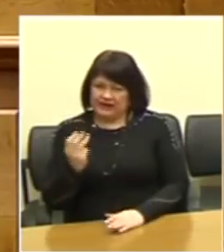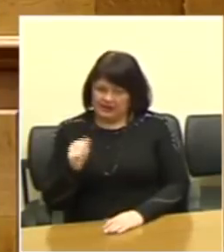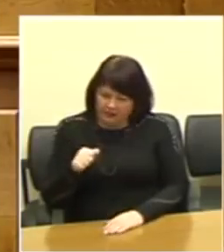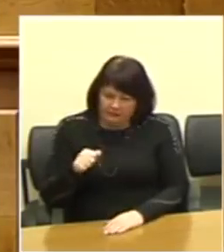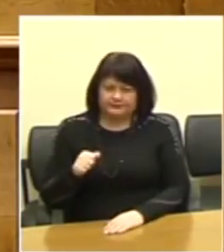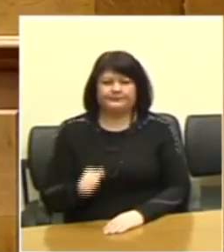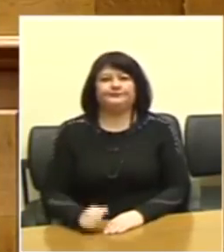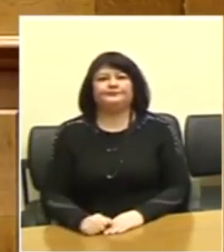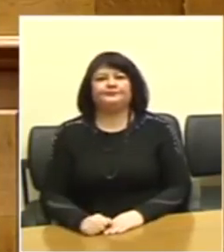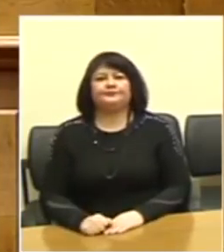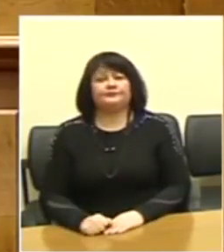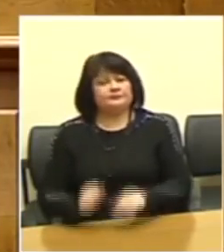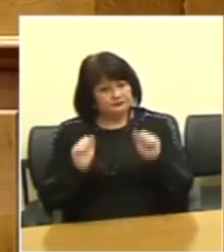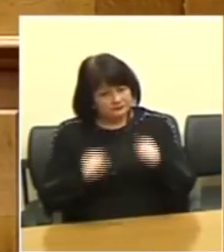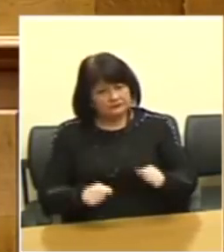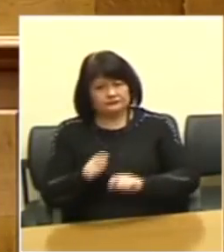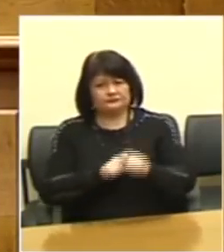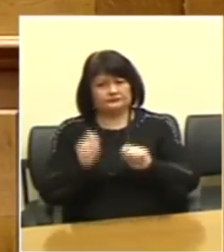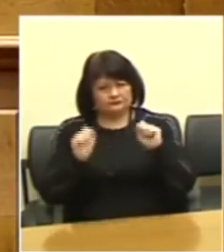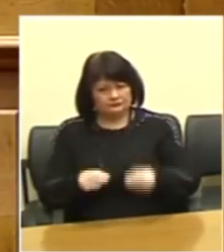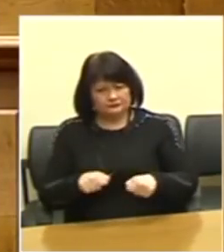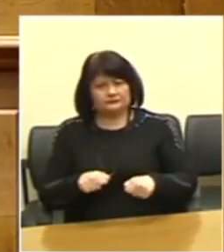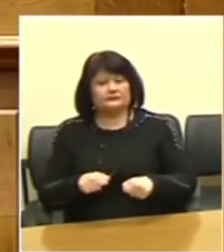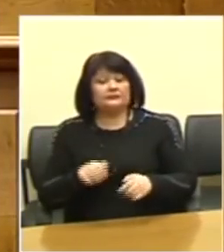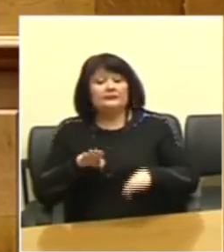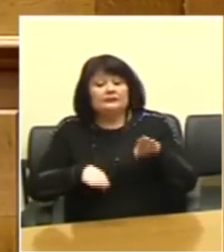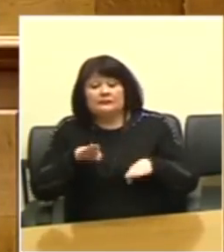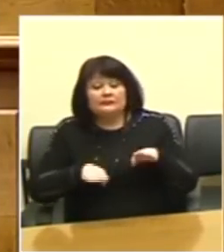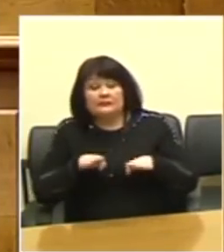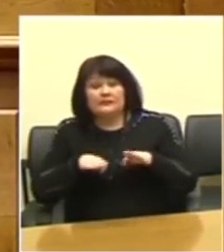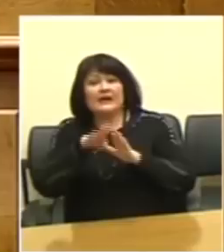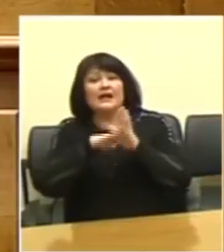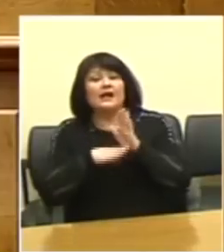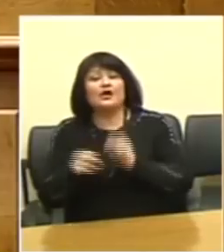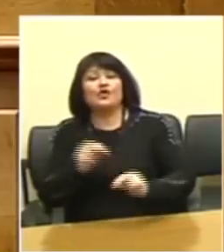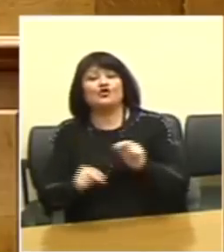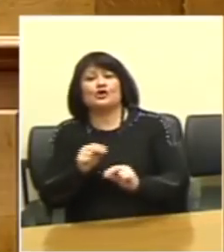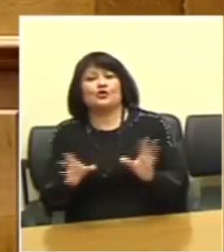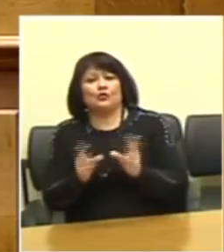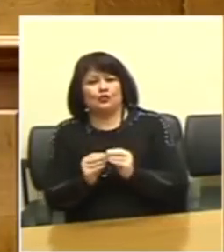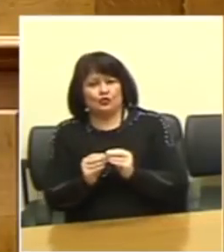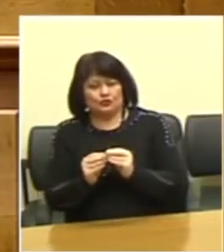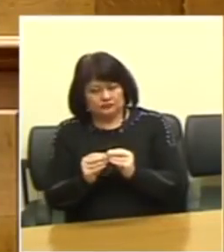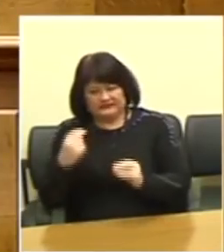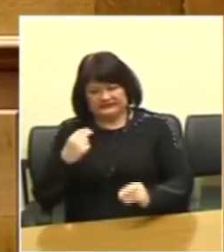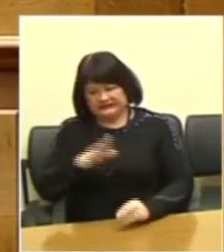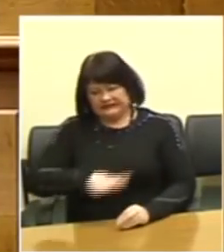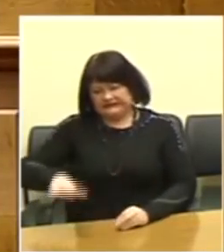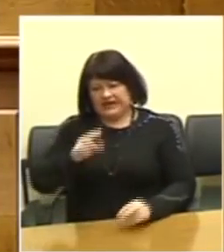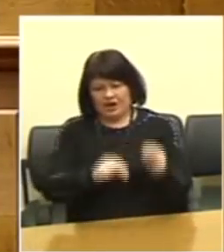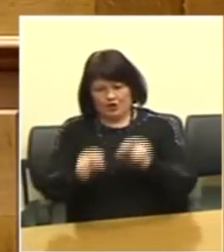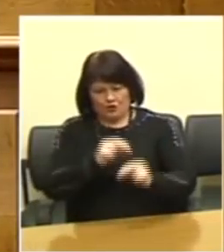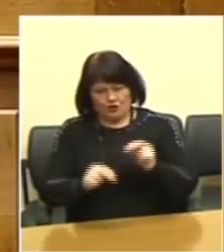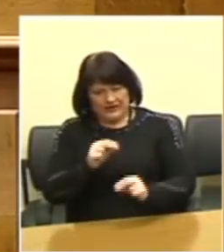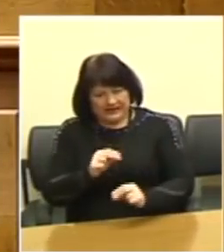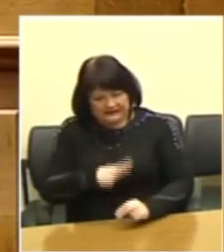για την καθιέρωση αναλογικού εκλογικού συστήματος στις τοπικές εκλογές, θέσπιση